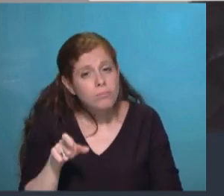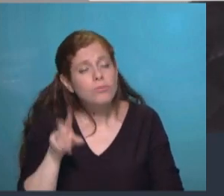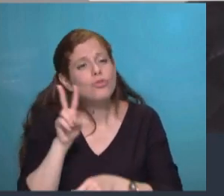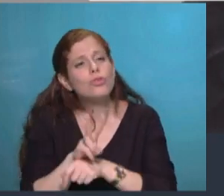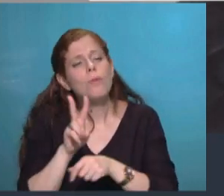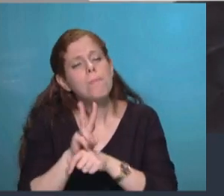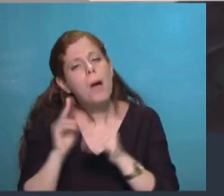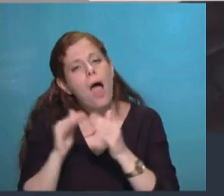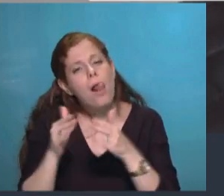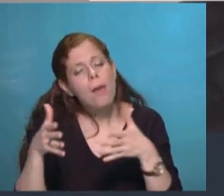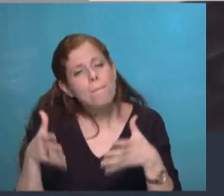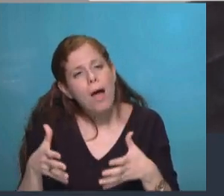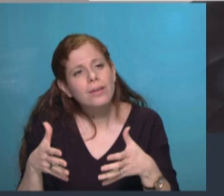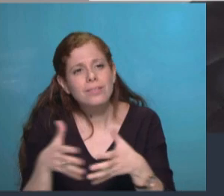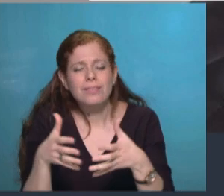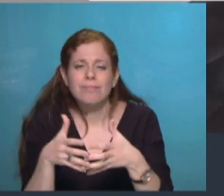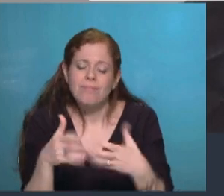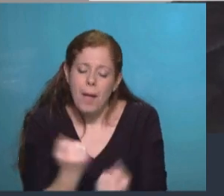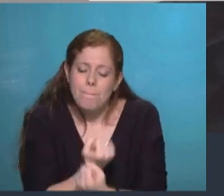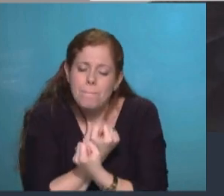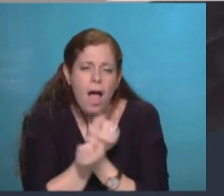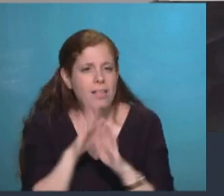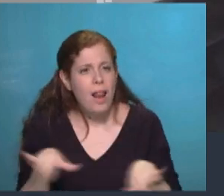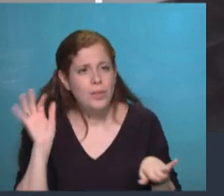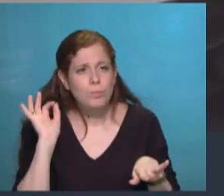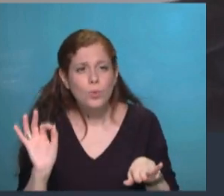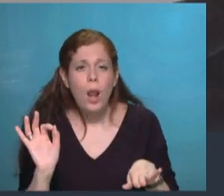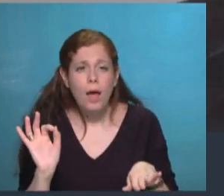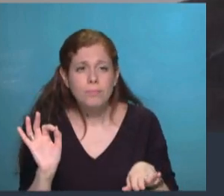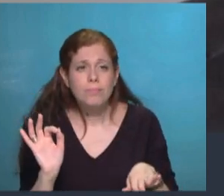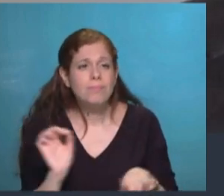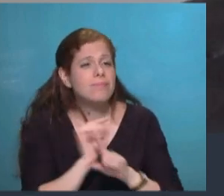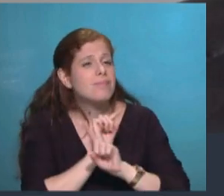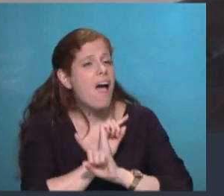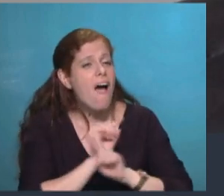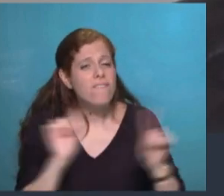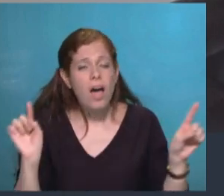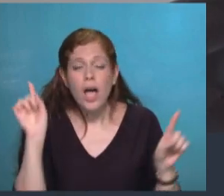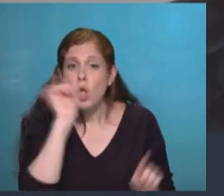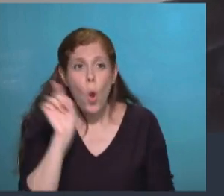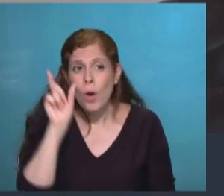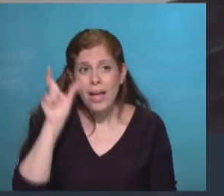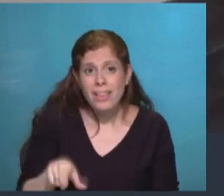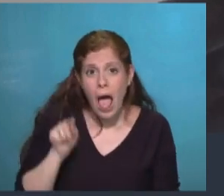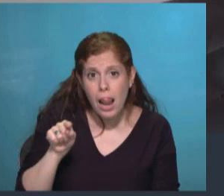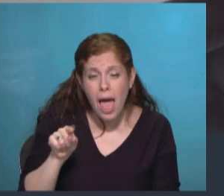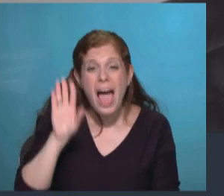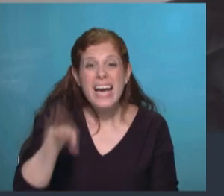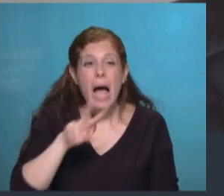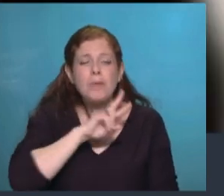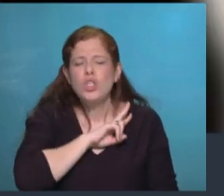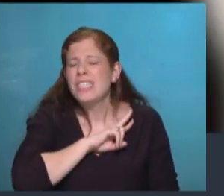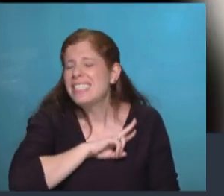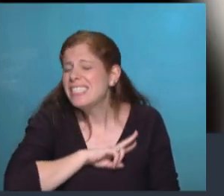בית וחיבקה את ילדיה. אף אחד לא ידע עליה, גם כשהיא